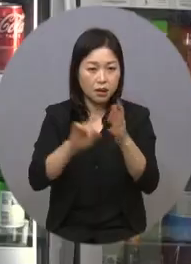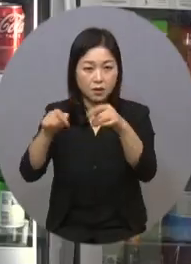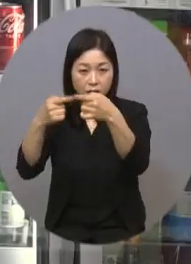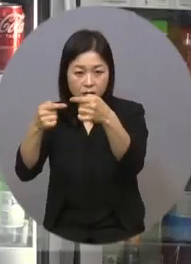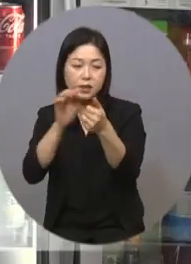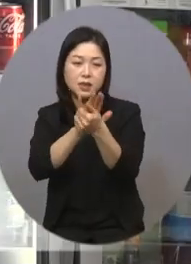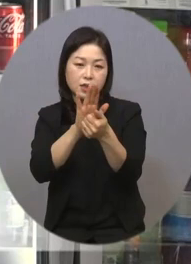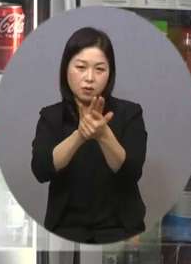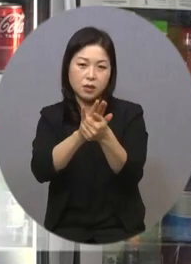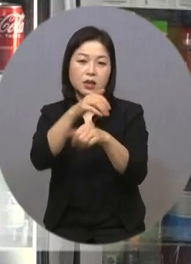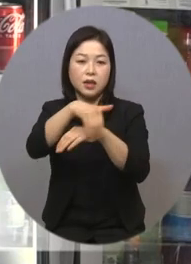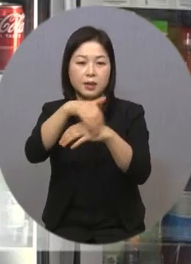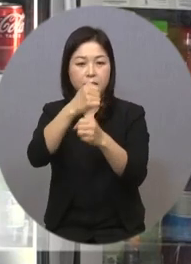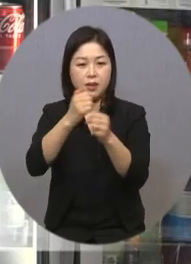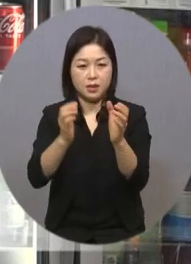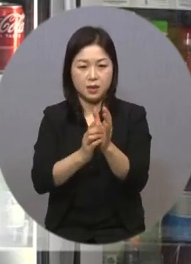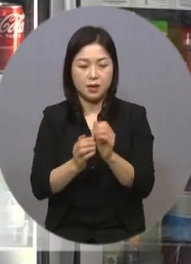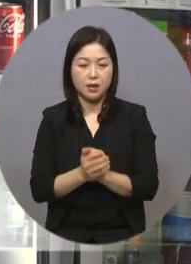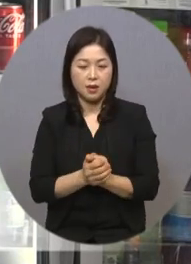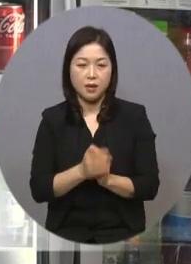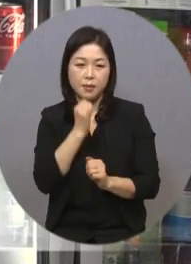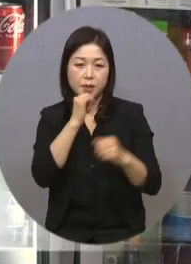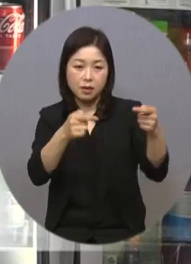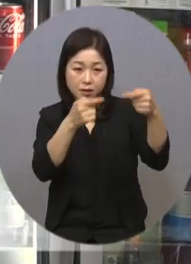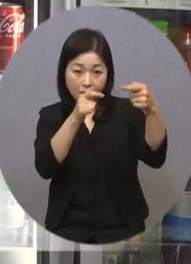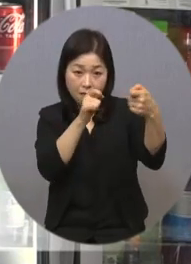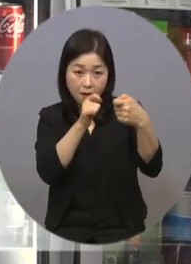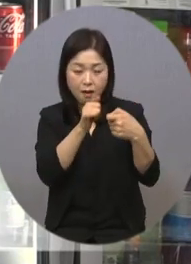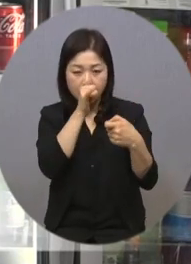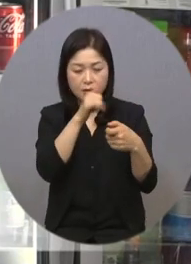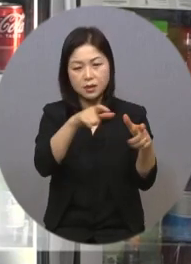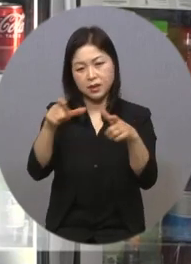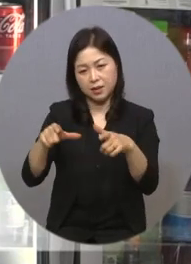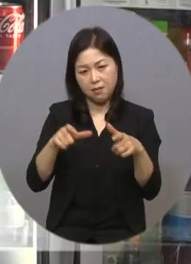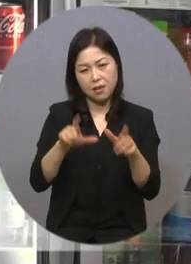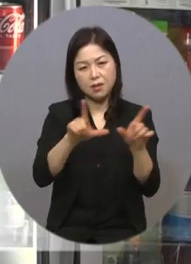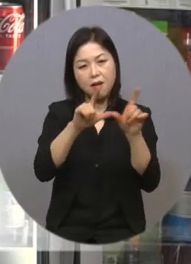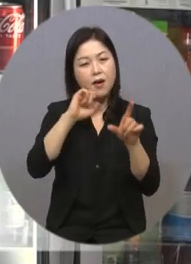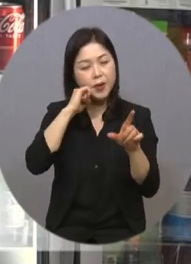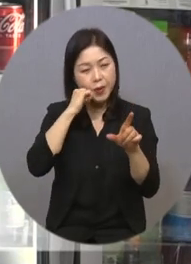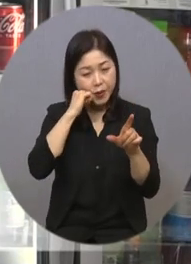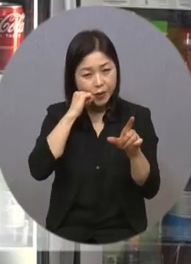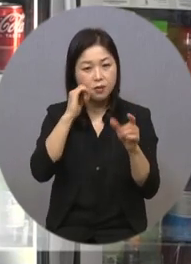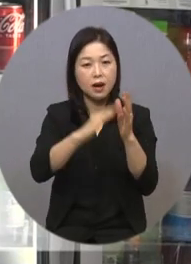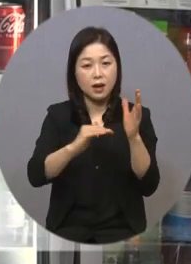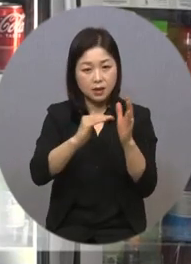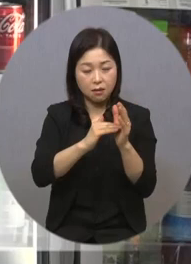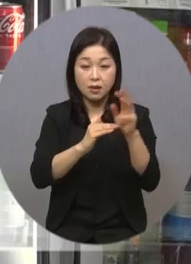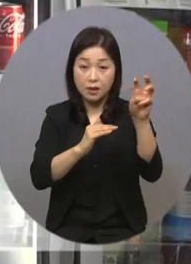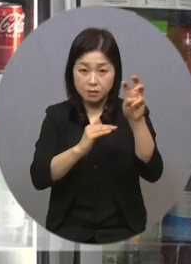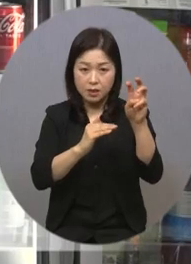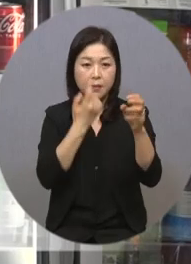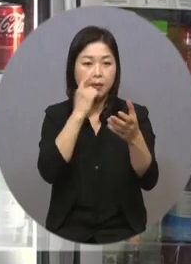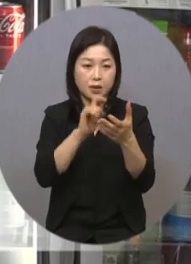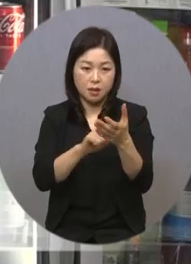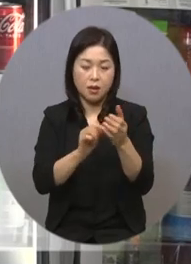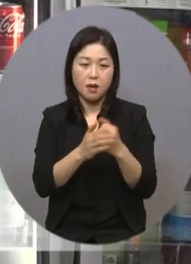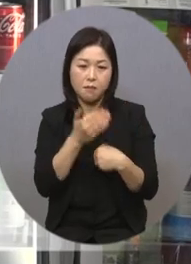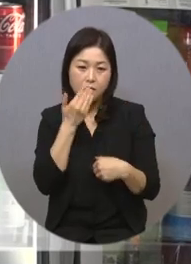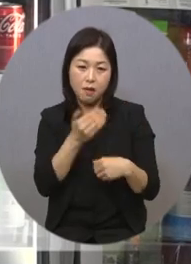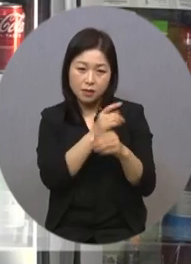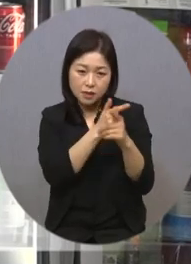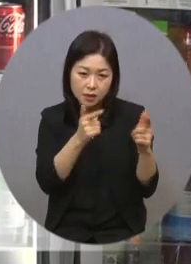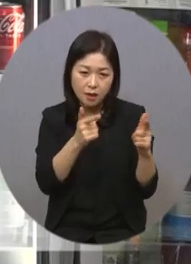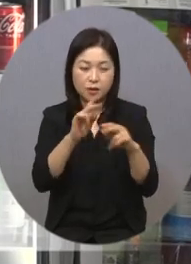계획했습니다. 설 명절을 앞두고 지역의 소외계층 30가구를 발굴을 해서 먹거리 등